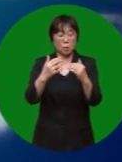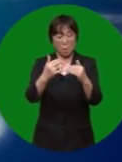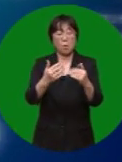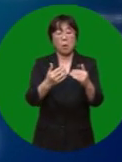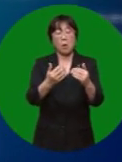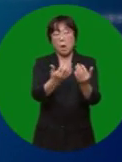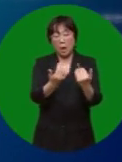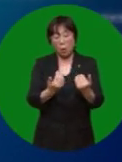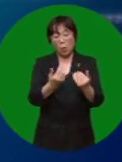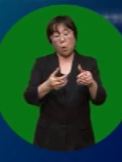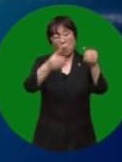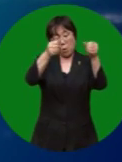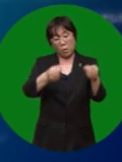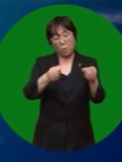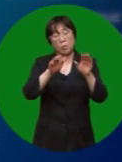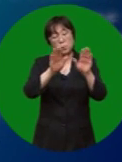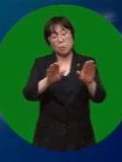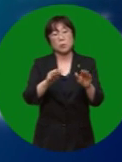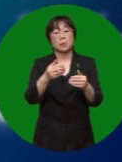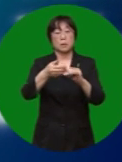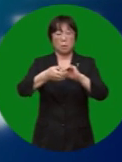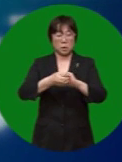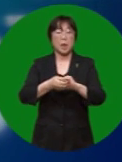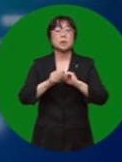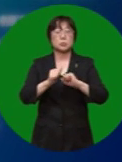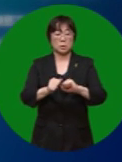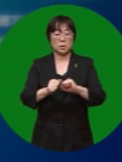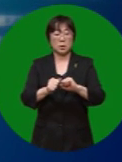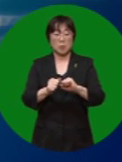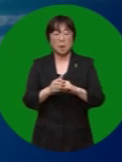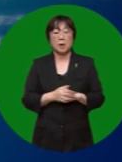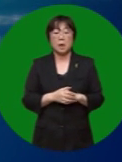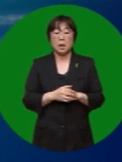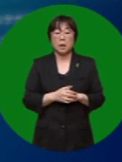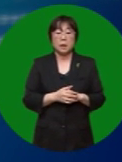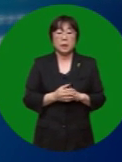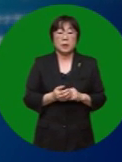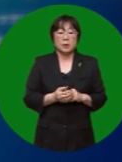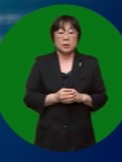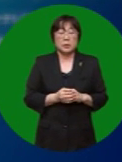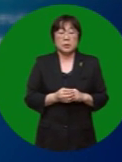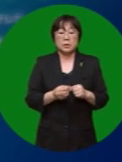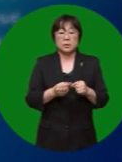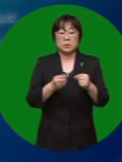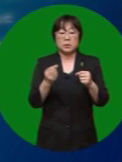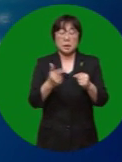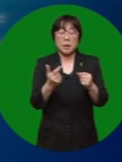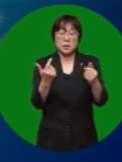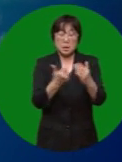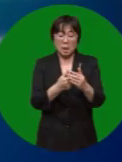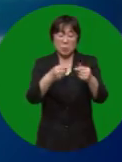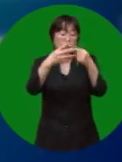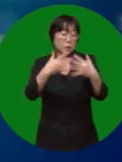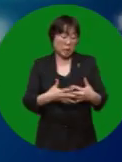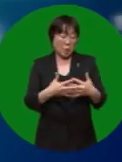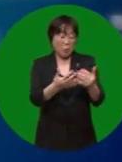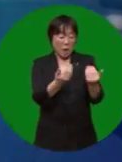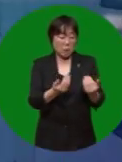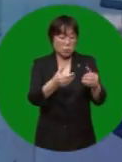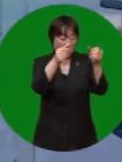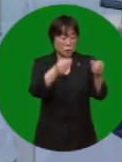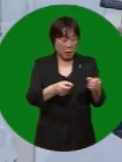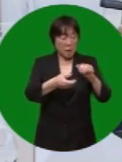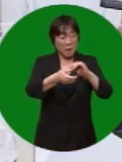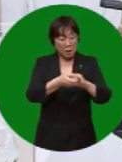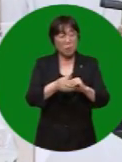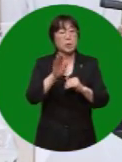化、まあ、実は今までも簡易耐震化の条件には必ず家具の固定化、これを入れていたんですよね。それからま